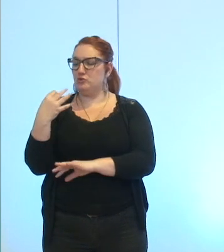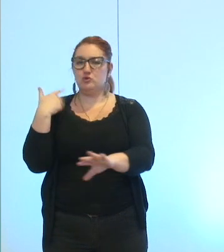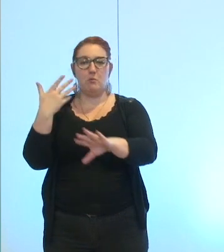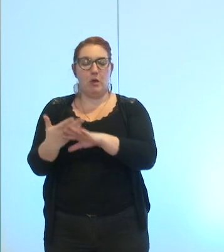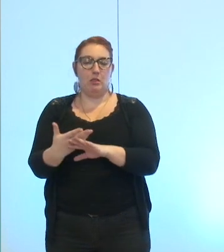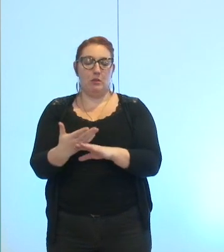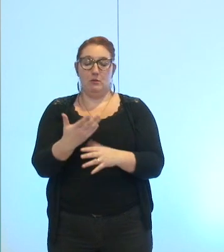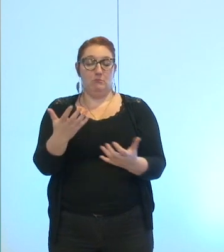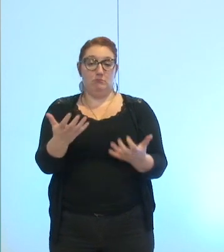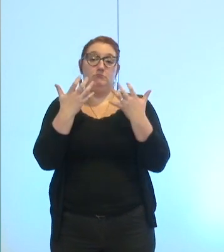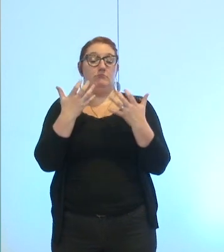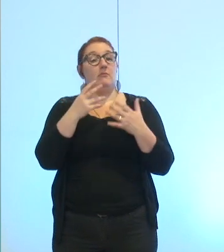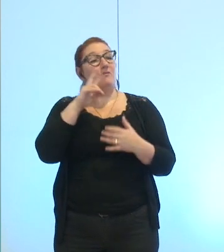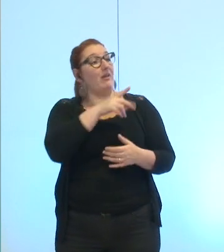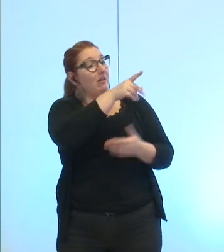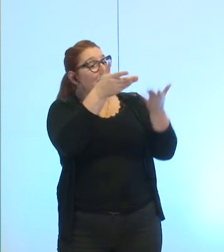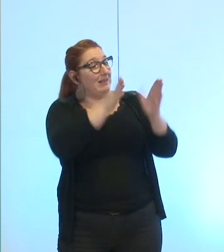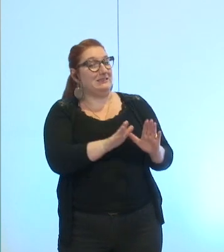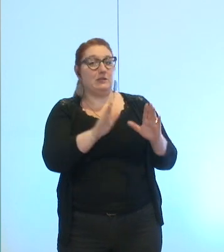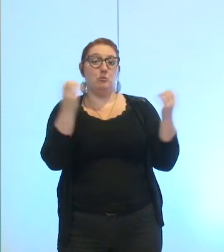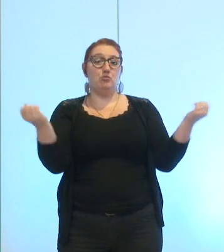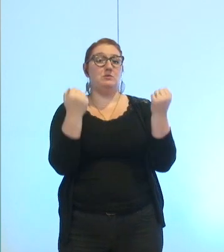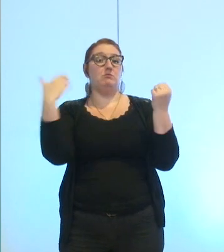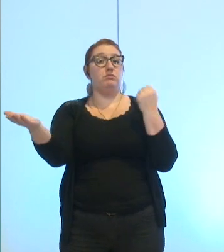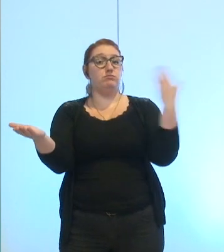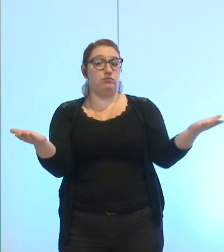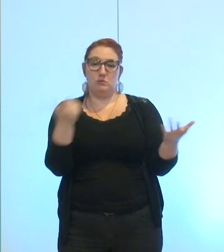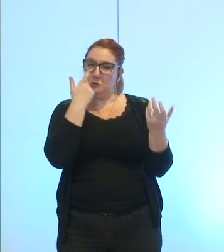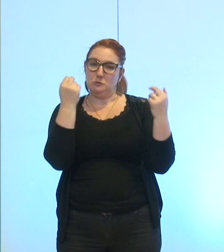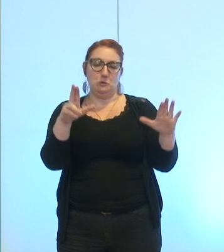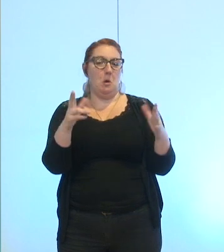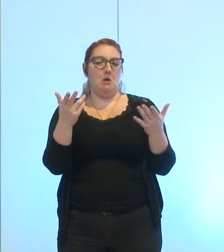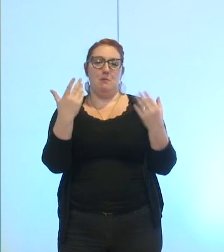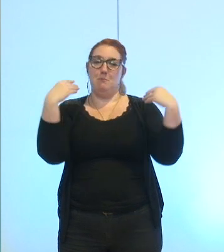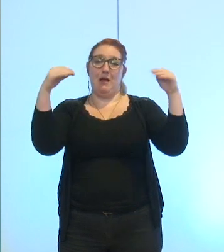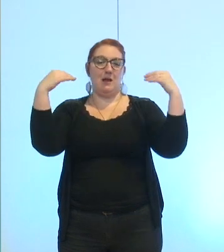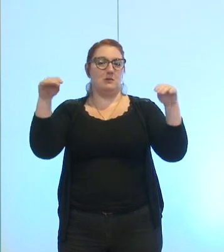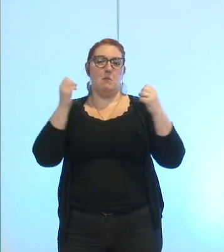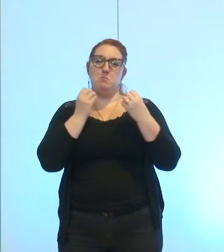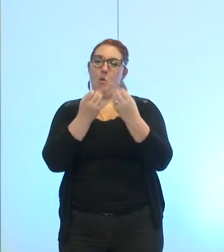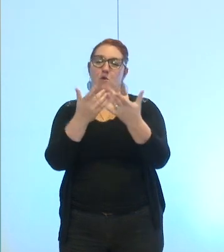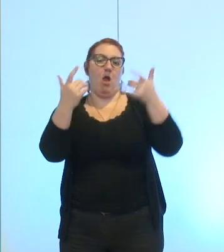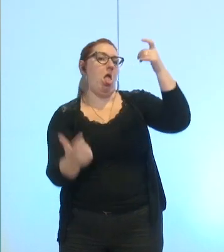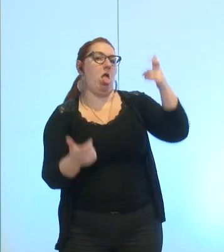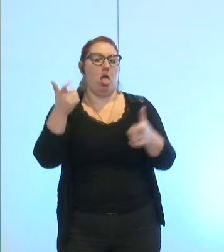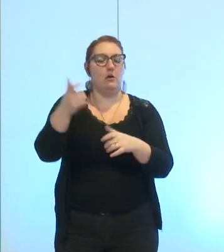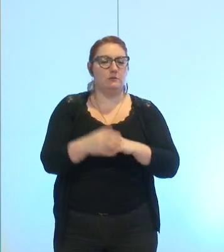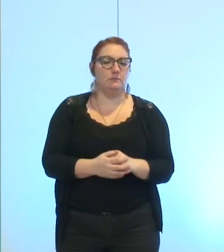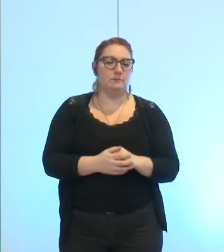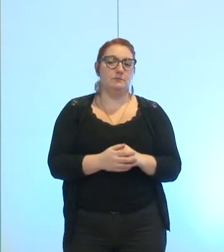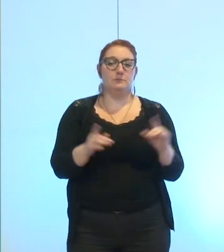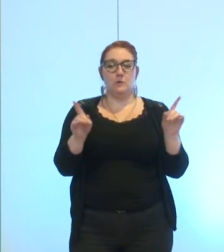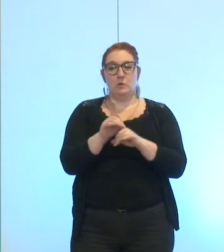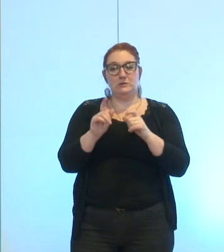décision aura des conséquences pour les commerçants de Grenoble elle aura aussi des conséquences elle aura aussi pour